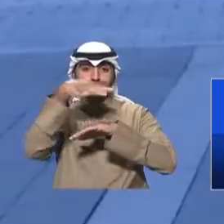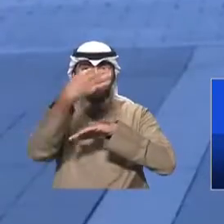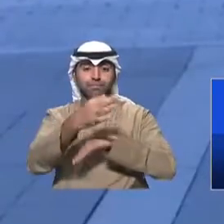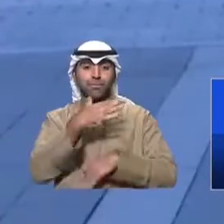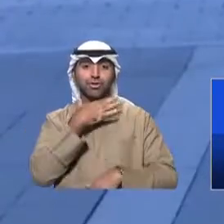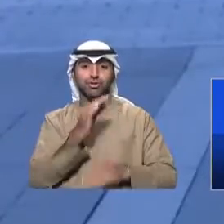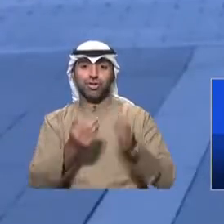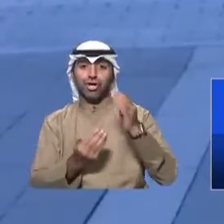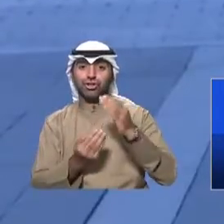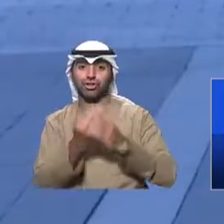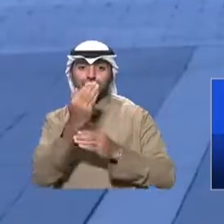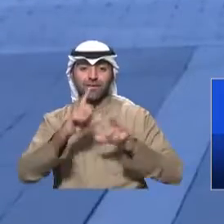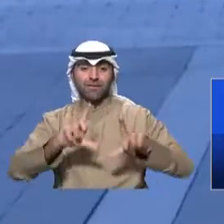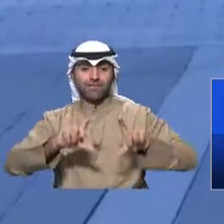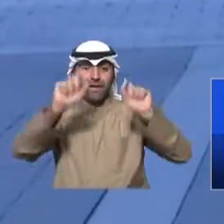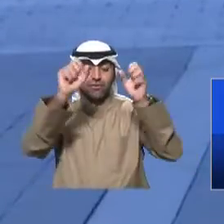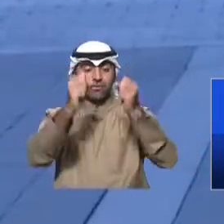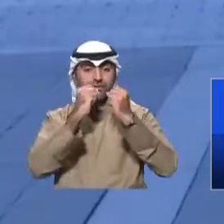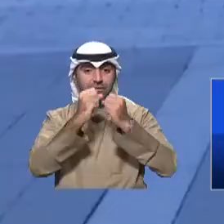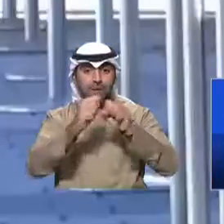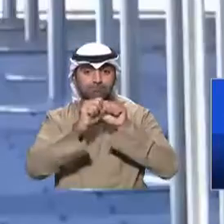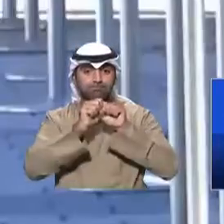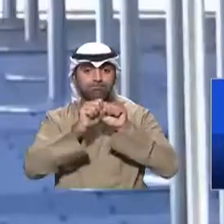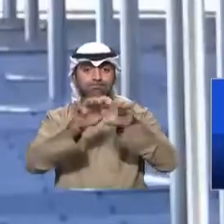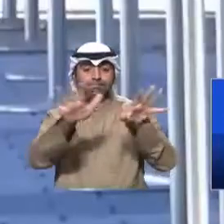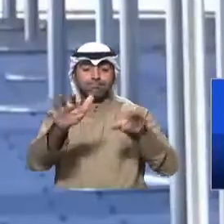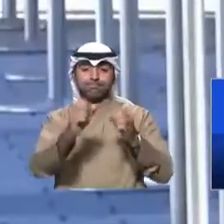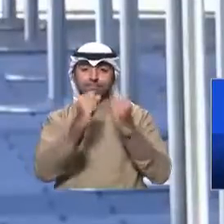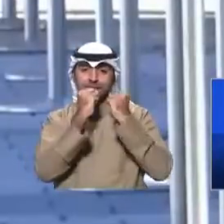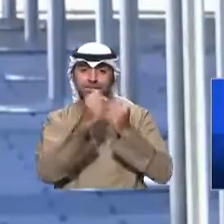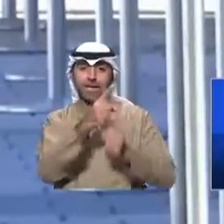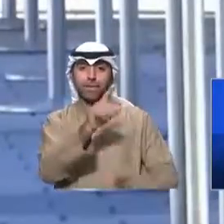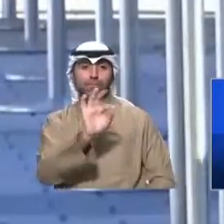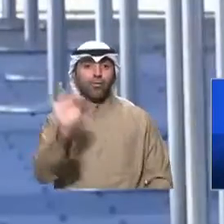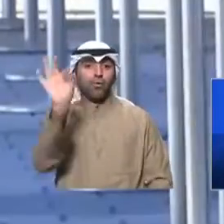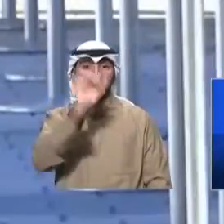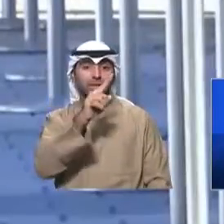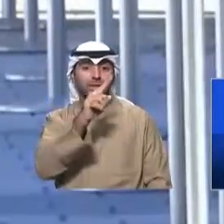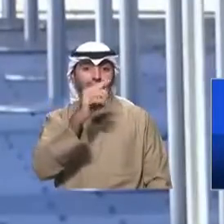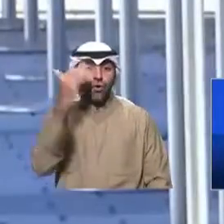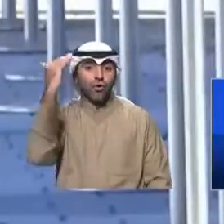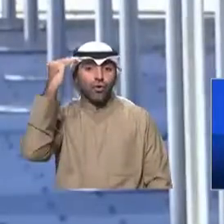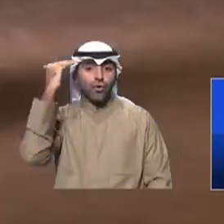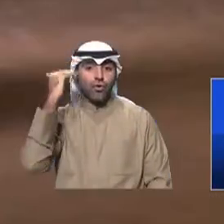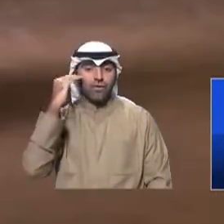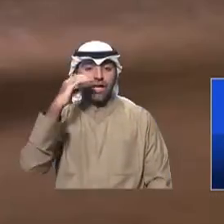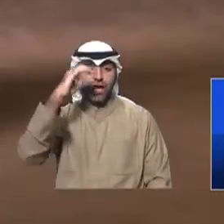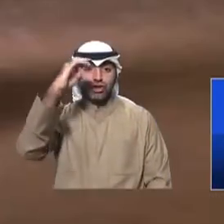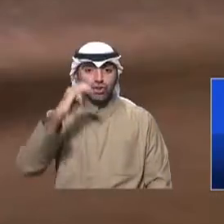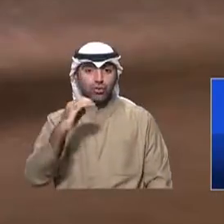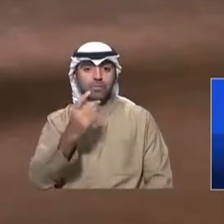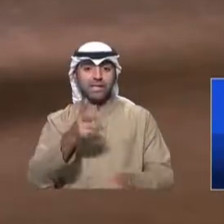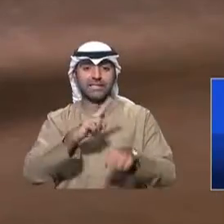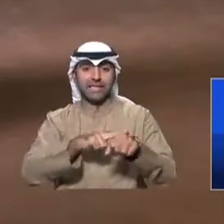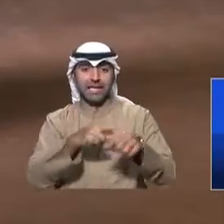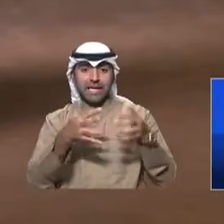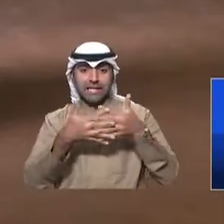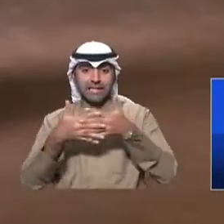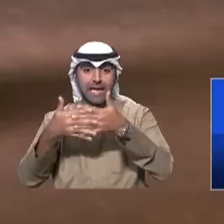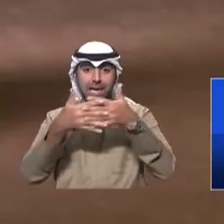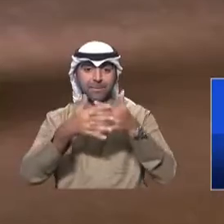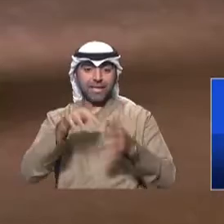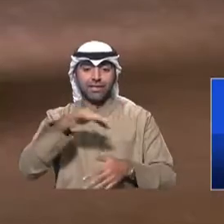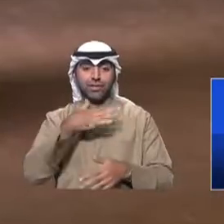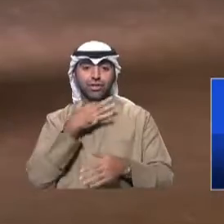ارتفعت الإصابات بالمتحور إلى 12 حالة في كوريا الجنوبية. ويأتي هذا فيما أعلنت وزارة الصحة